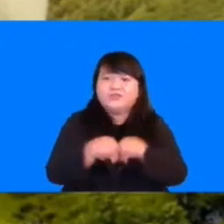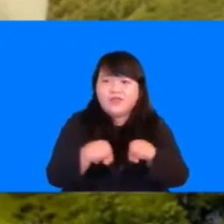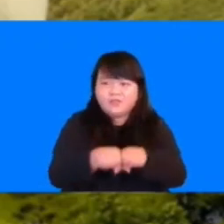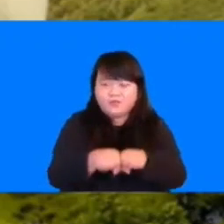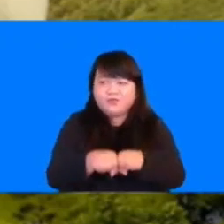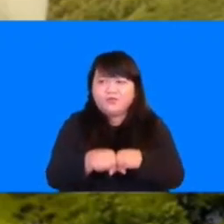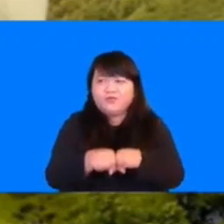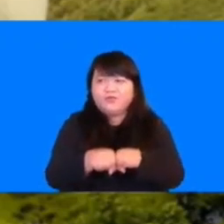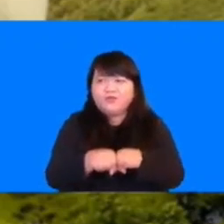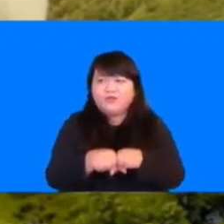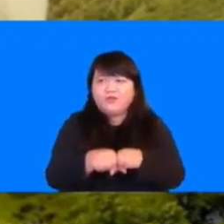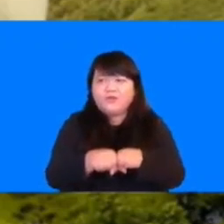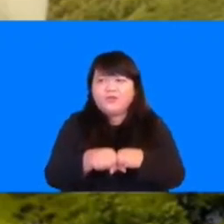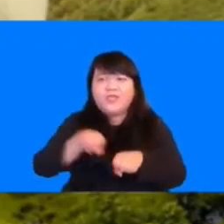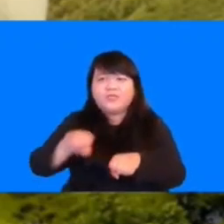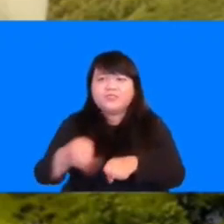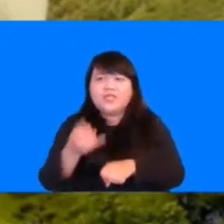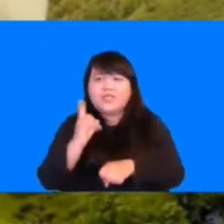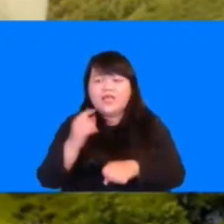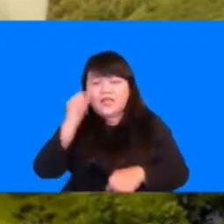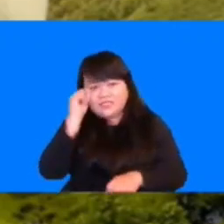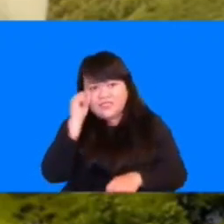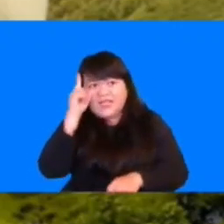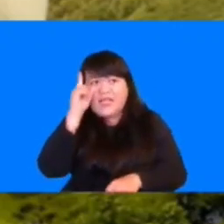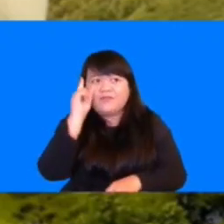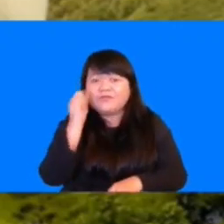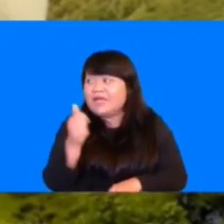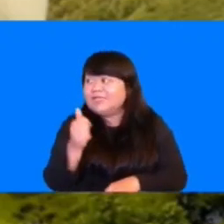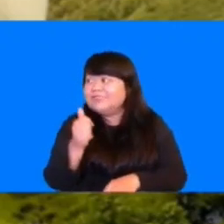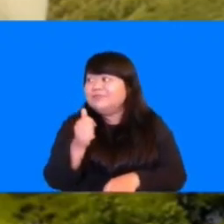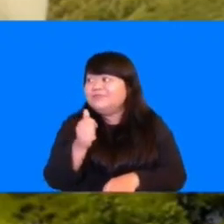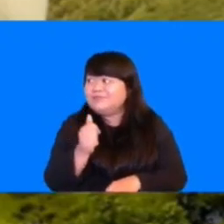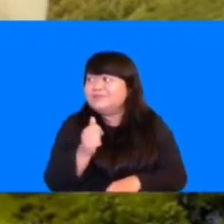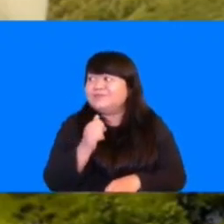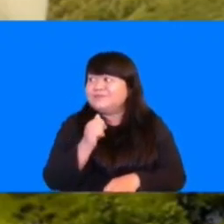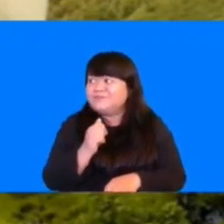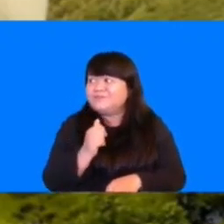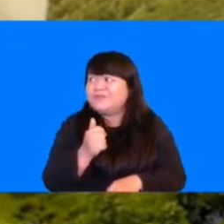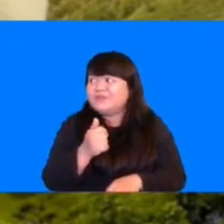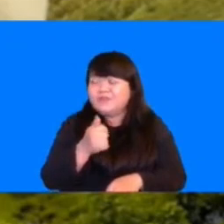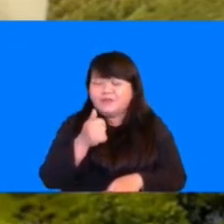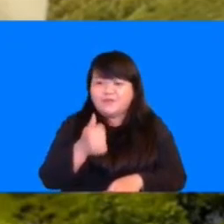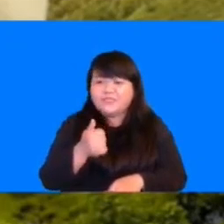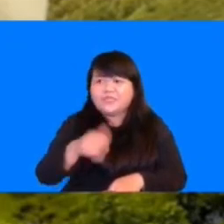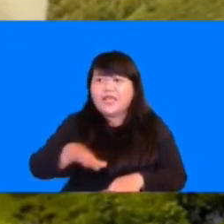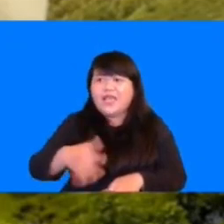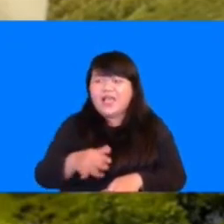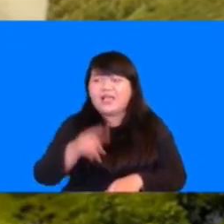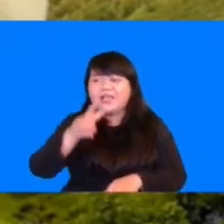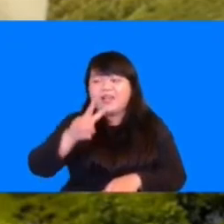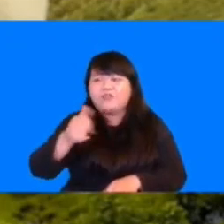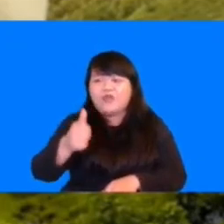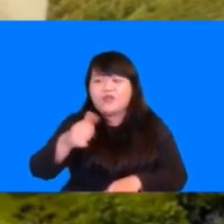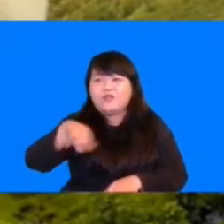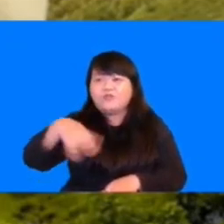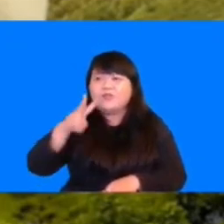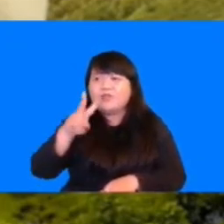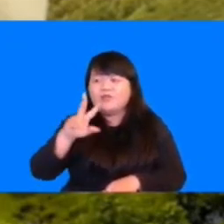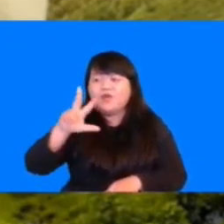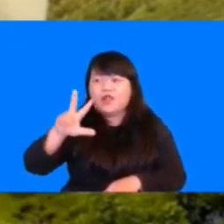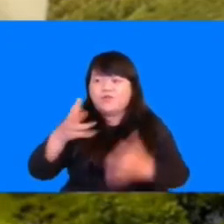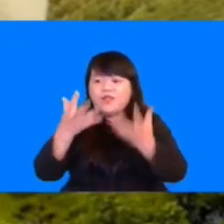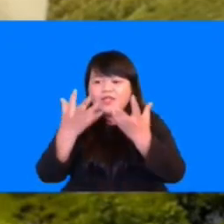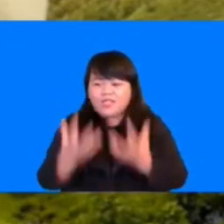ya, sehingga ada kesadaran. Jadi kira-kira kalau baju itu antara 26 sampai 28